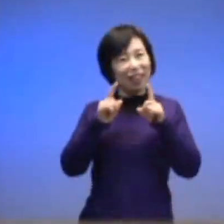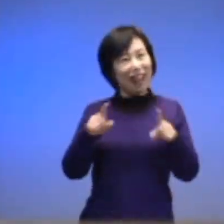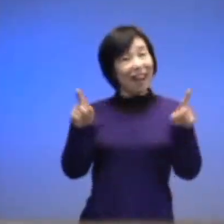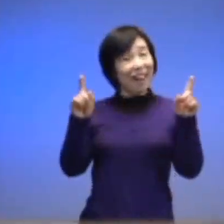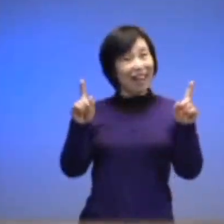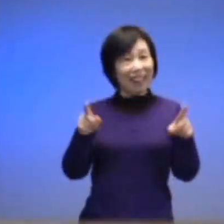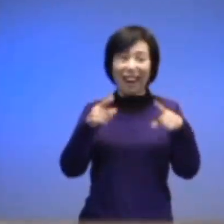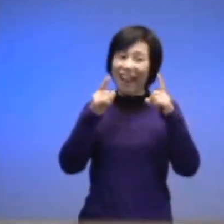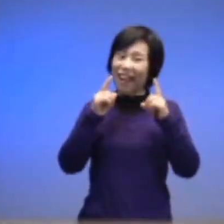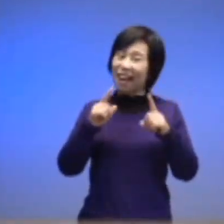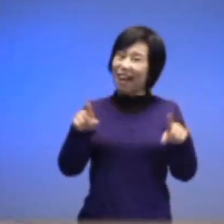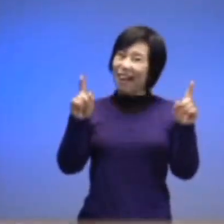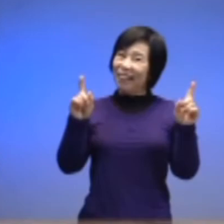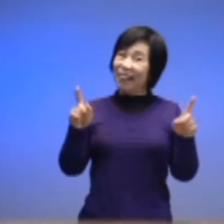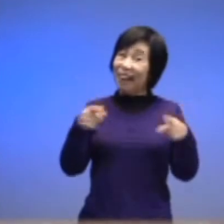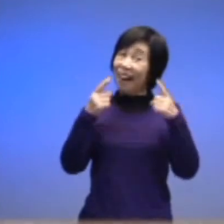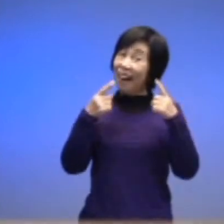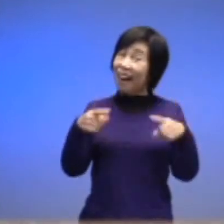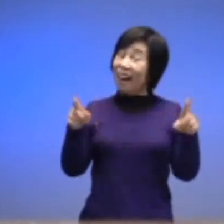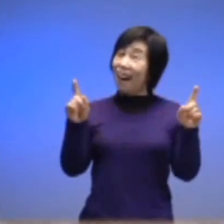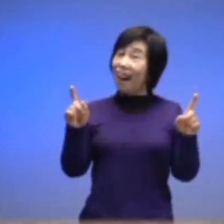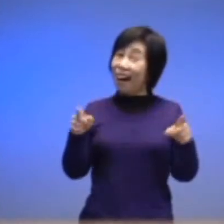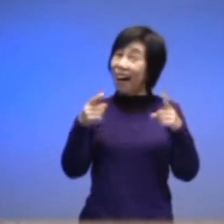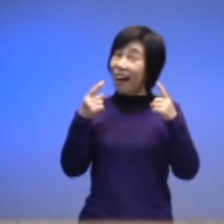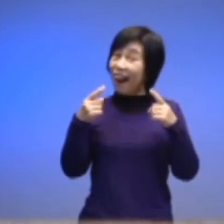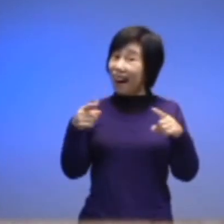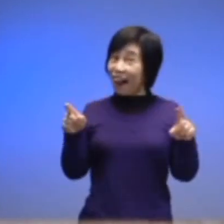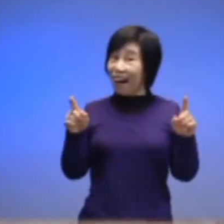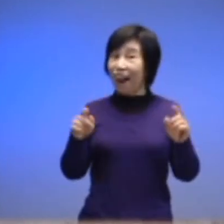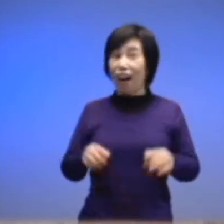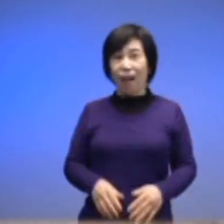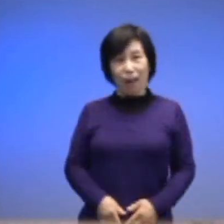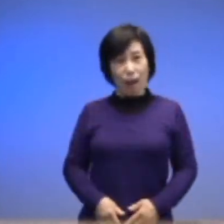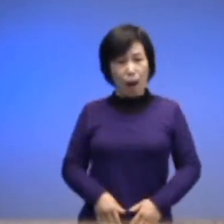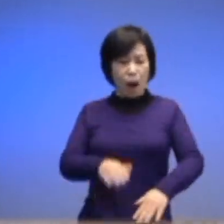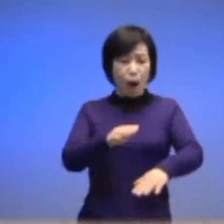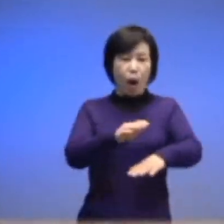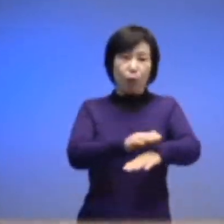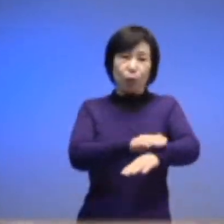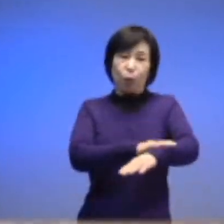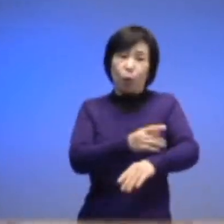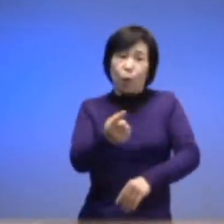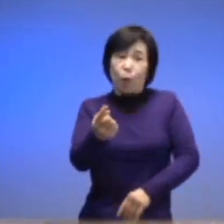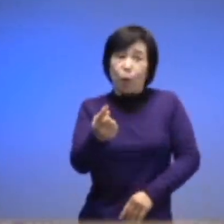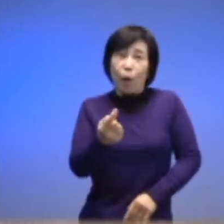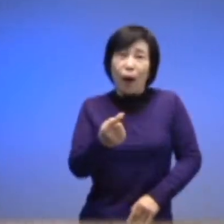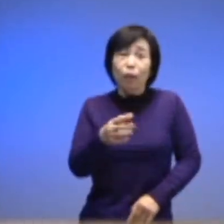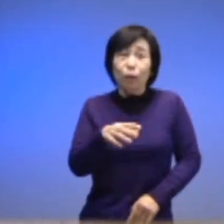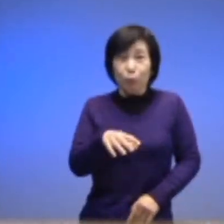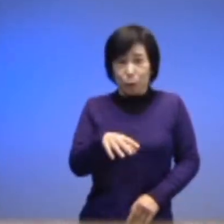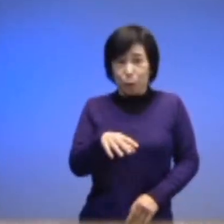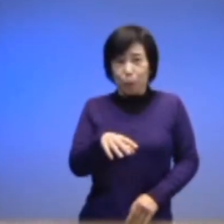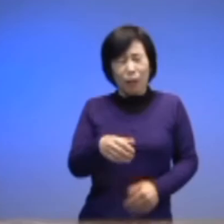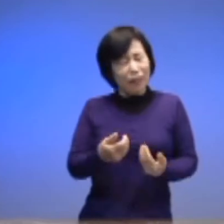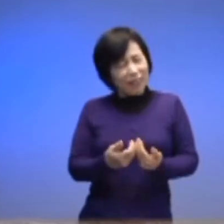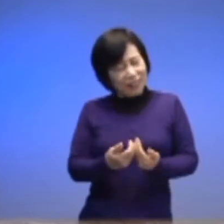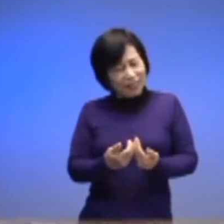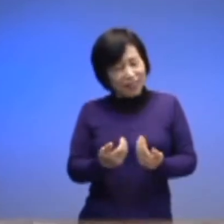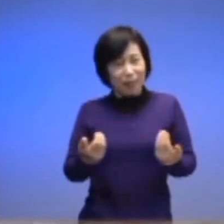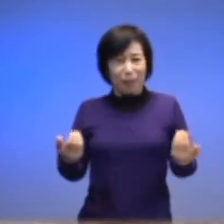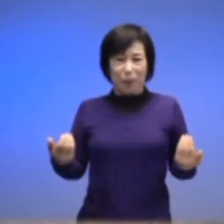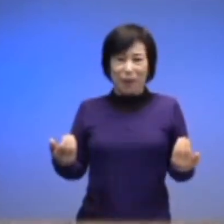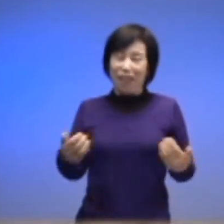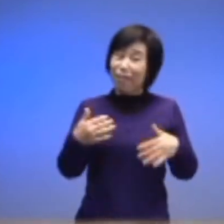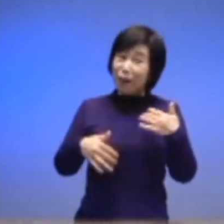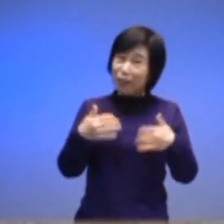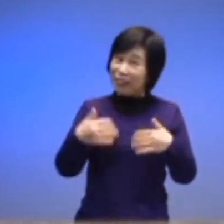丘公園行こうよ。わあ、なんか公園来るのって久しぶり。なんか楽しいな